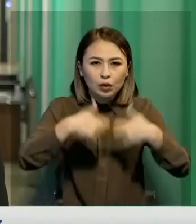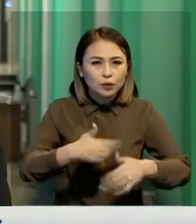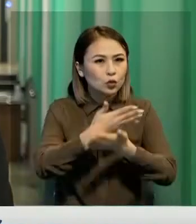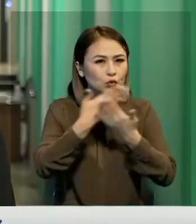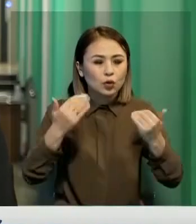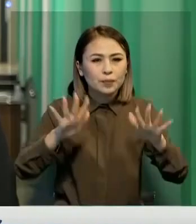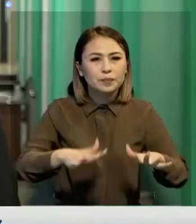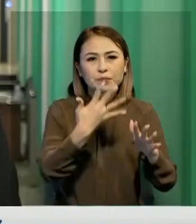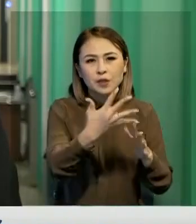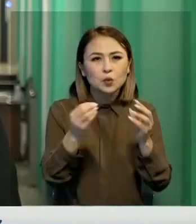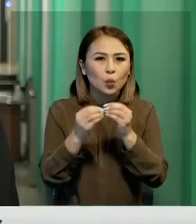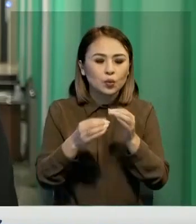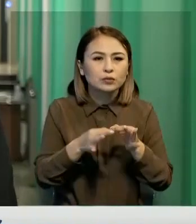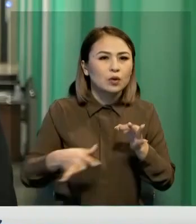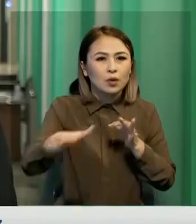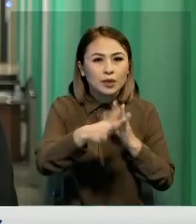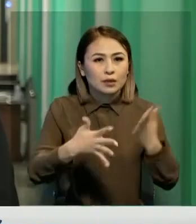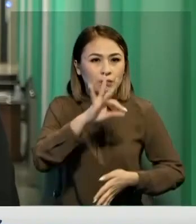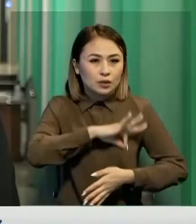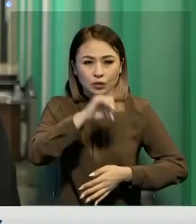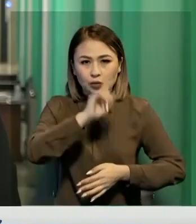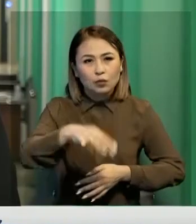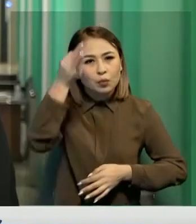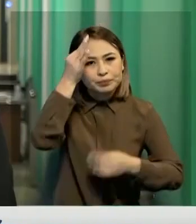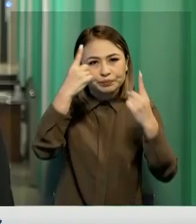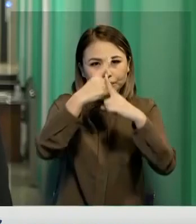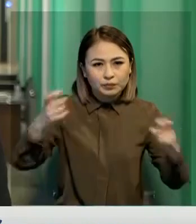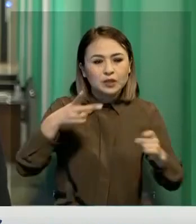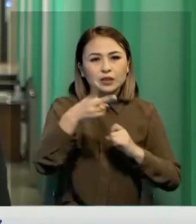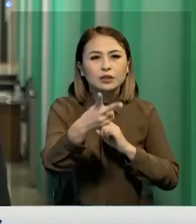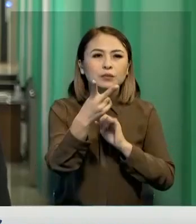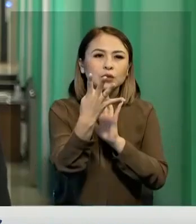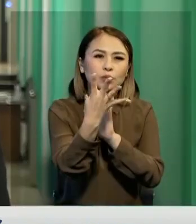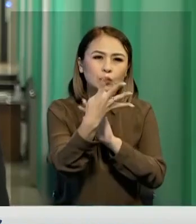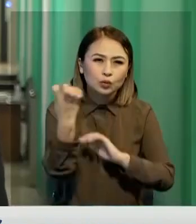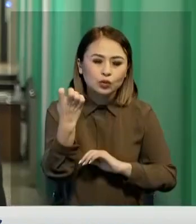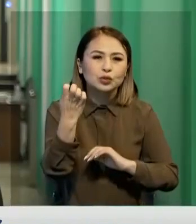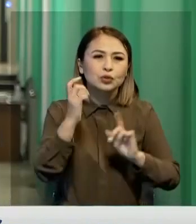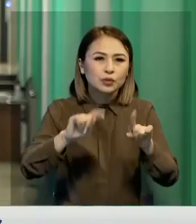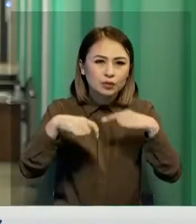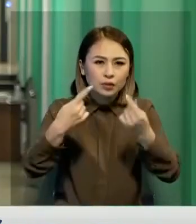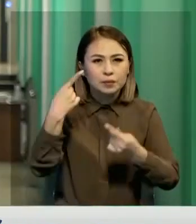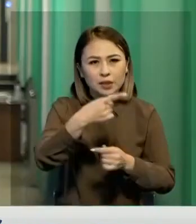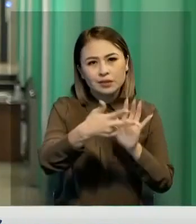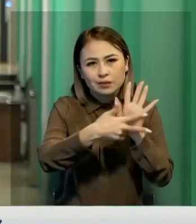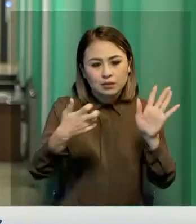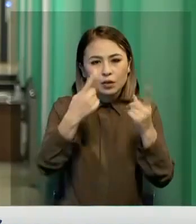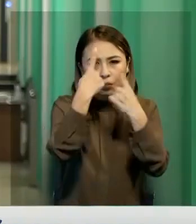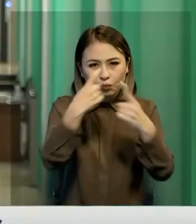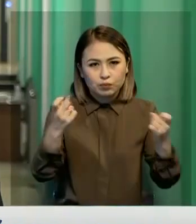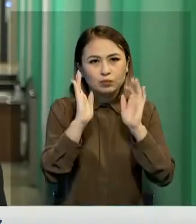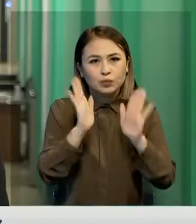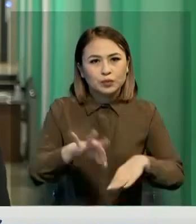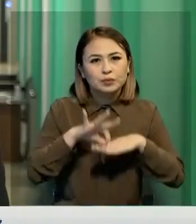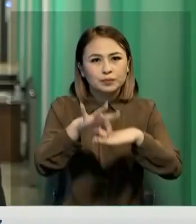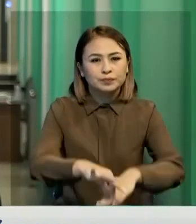мың гектарлар қайтарылып жатыр. Бір жыл олар пайдаланбаса, оларға ескерту беріледі. 2400-дей шаруашылықтың 1800-іне ескерту беру жөнінде жұмыстар